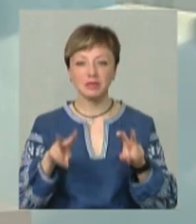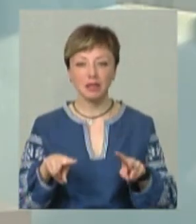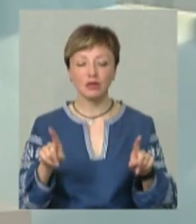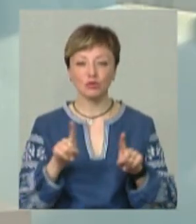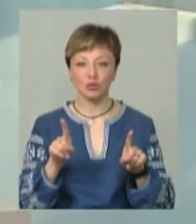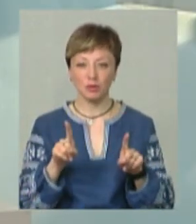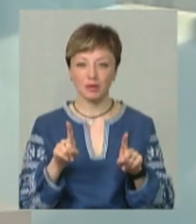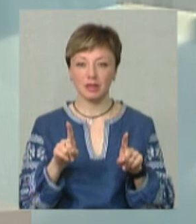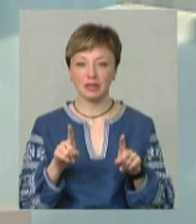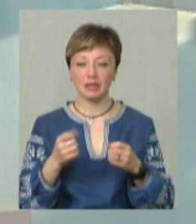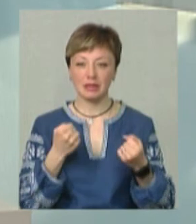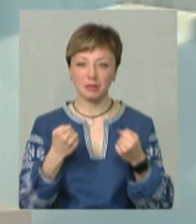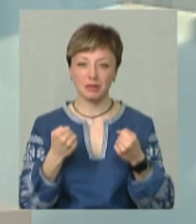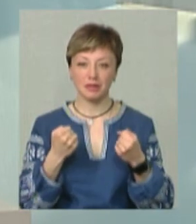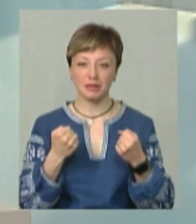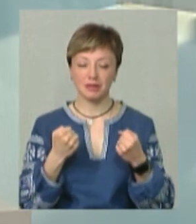щоб тримати